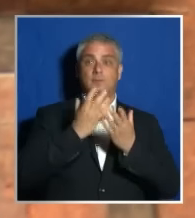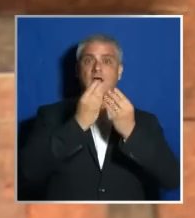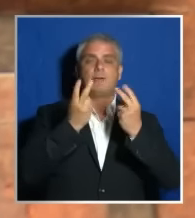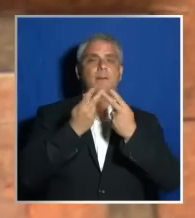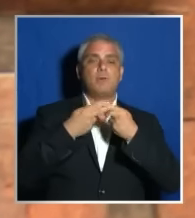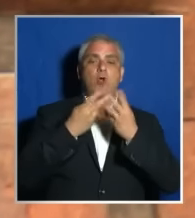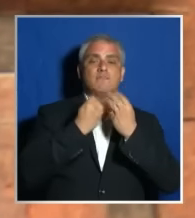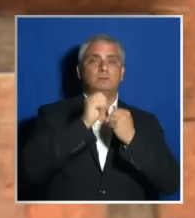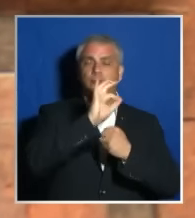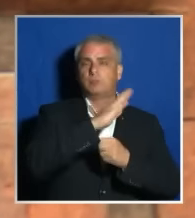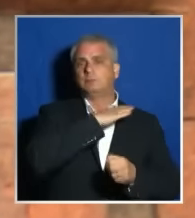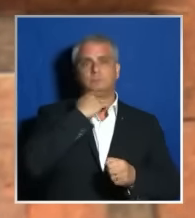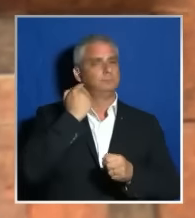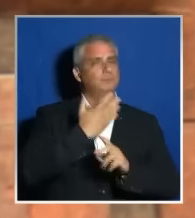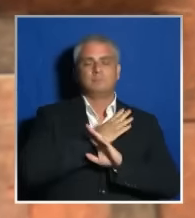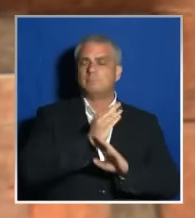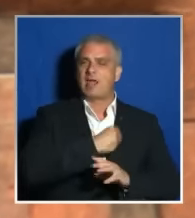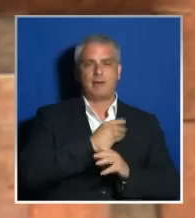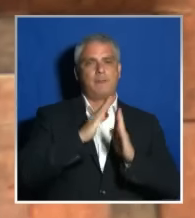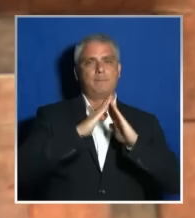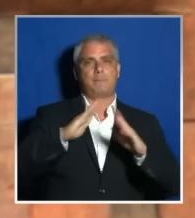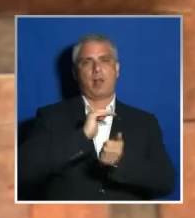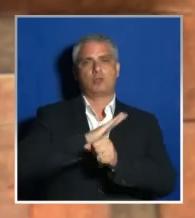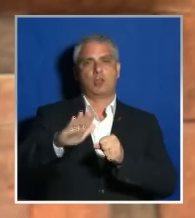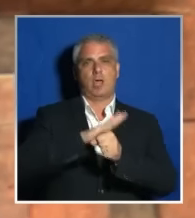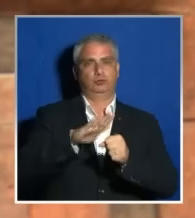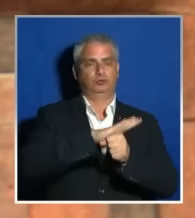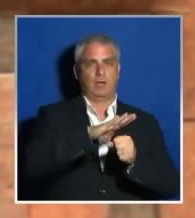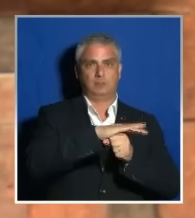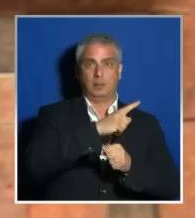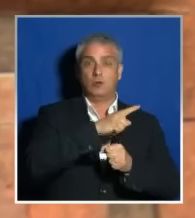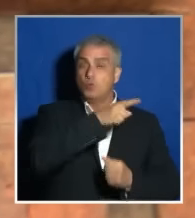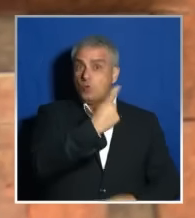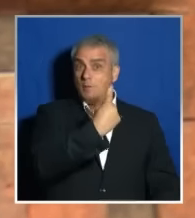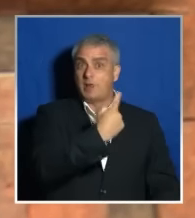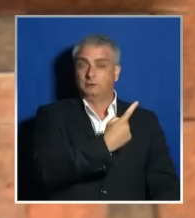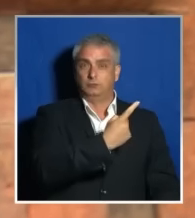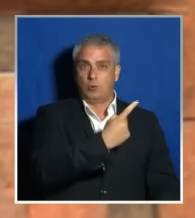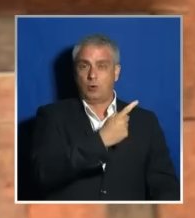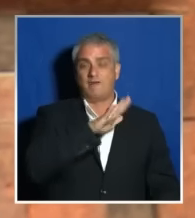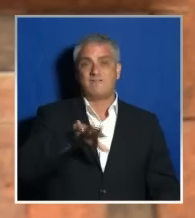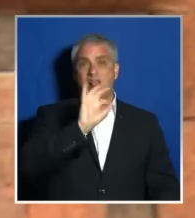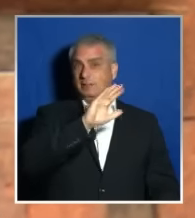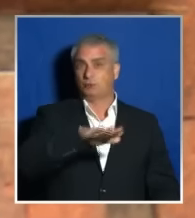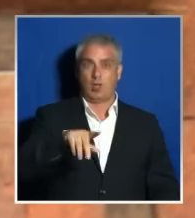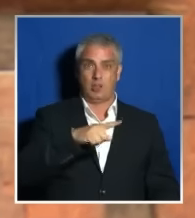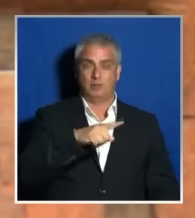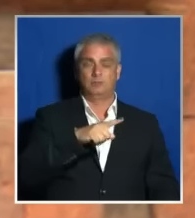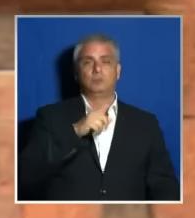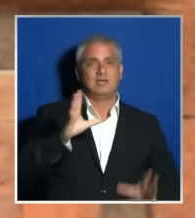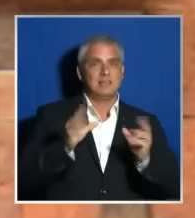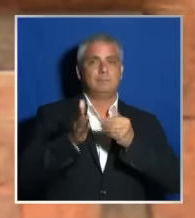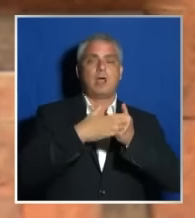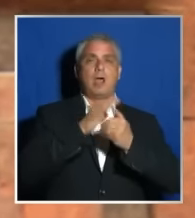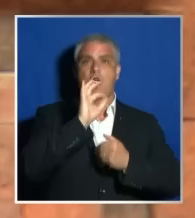רבים מקרוביו נטבחו ללא רחם במחנות ההשמדה. הוא עצמו וילדיו הקטנים, יחד